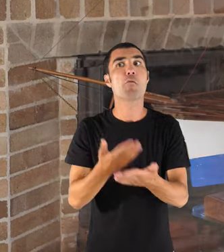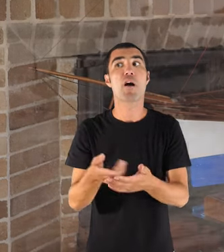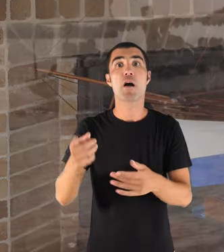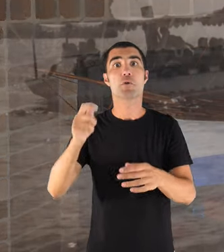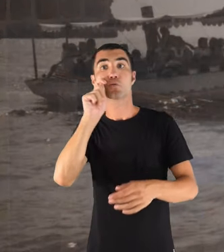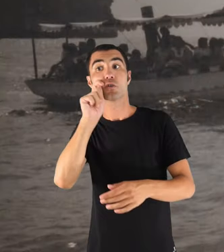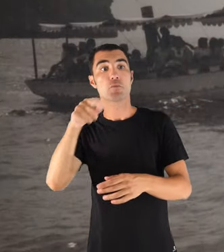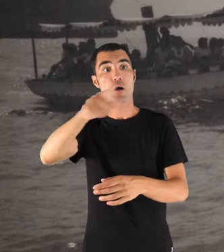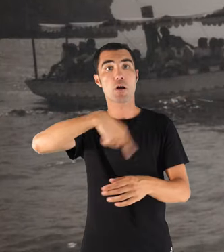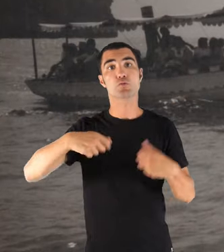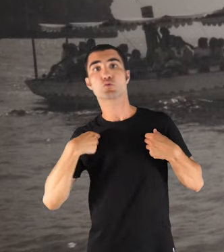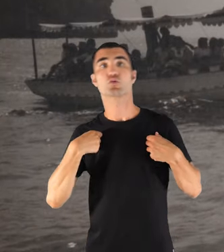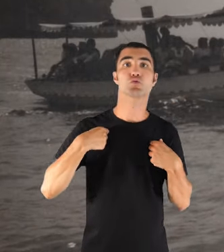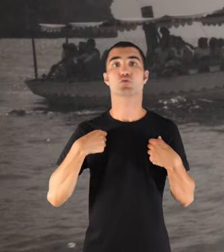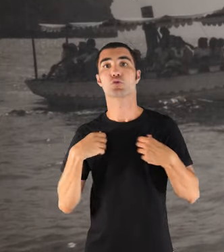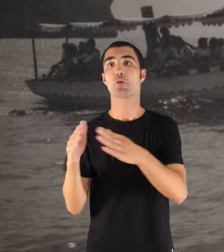excursions.